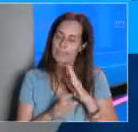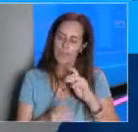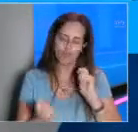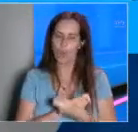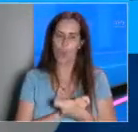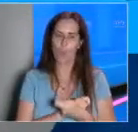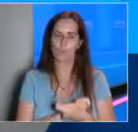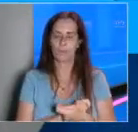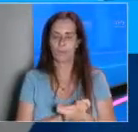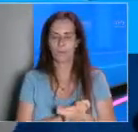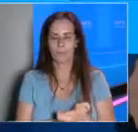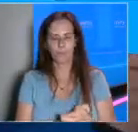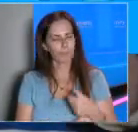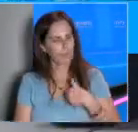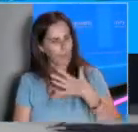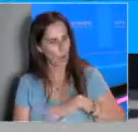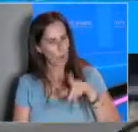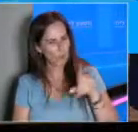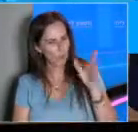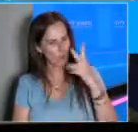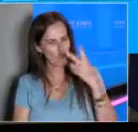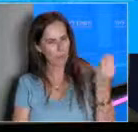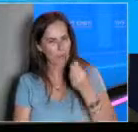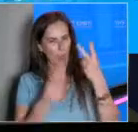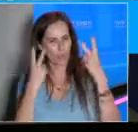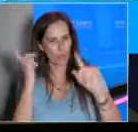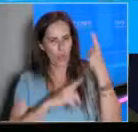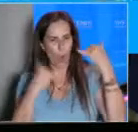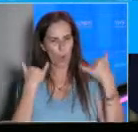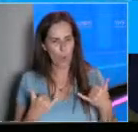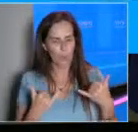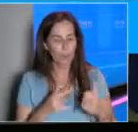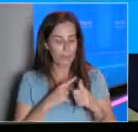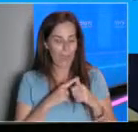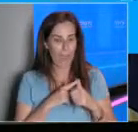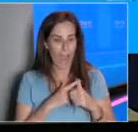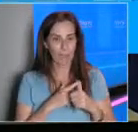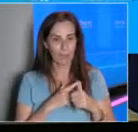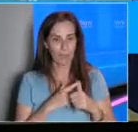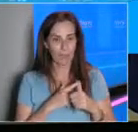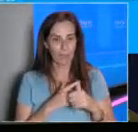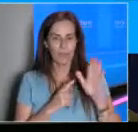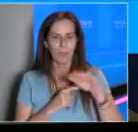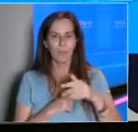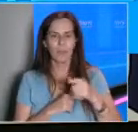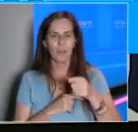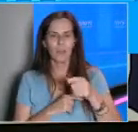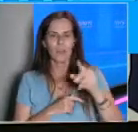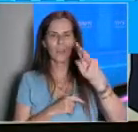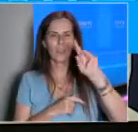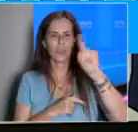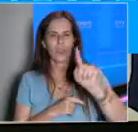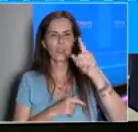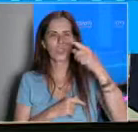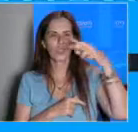משנה. נדב, אני רוצה לקחת אותך לעוד שני דברים מהותיים שהראו היום. אחד זה מיקי זוהר, רב